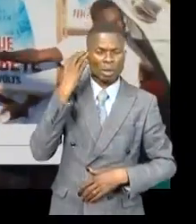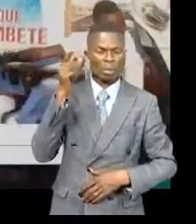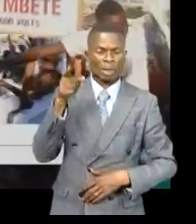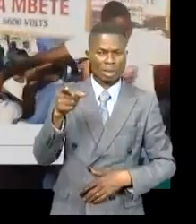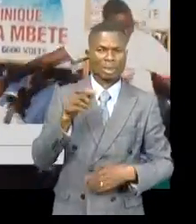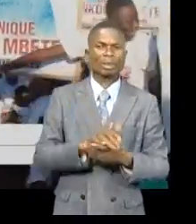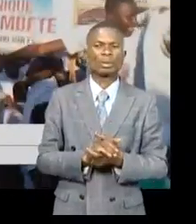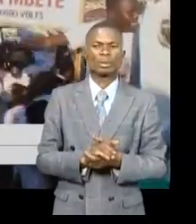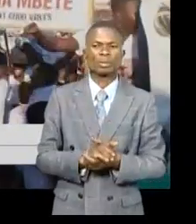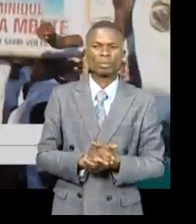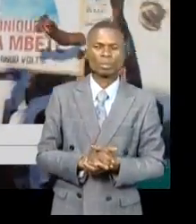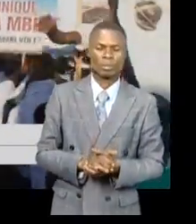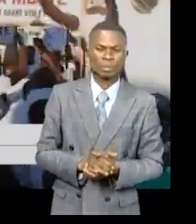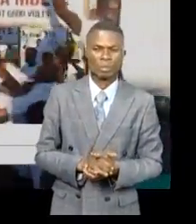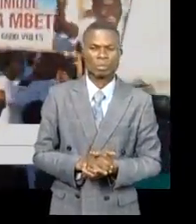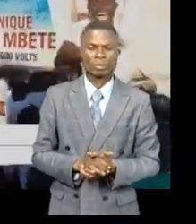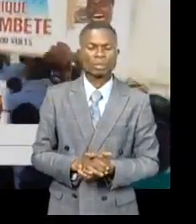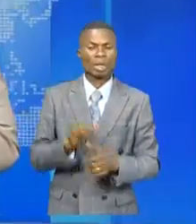Kodiambété.